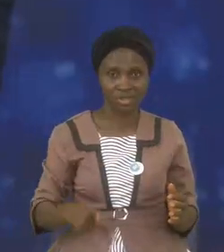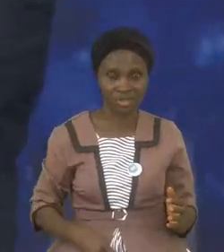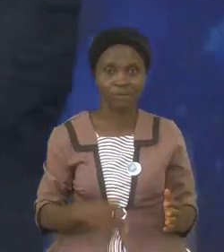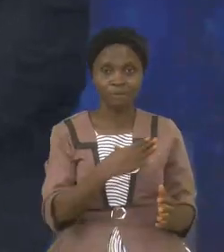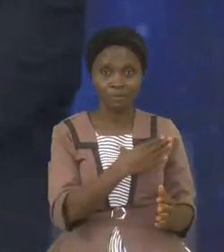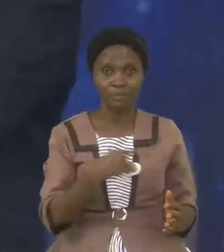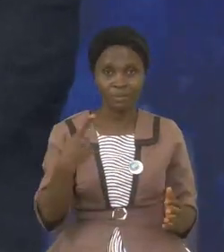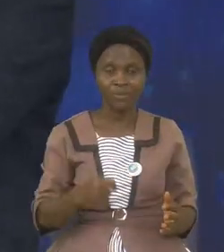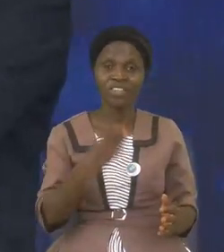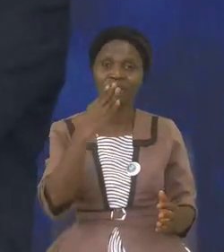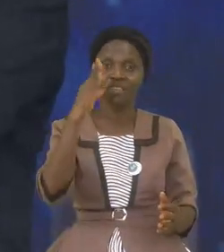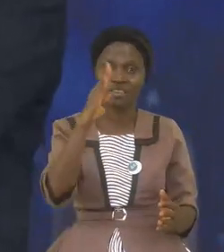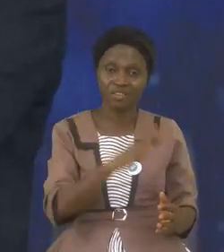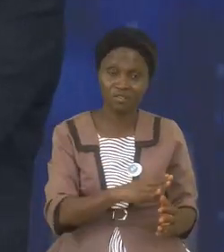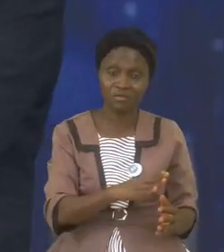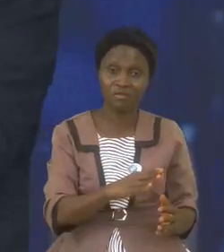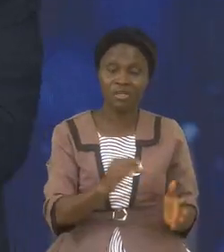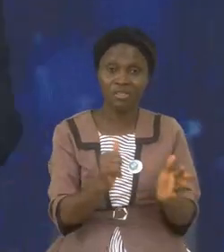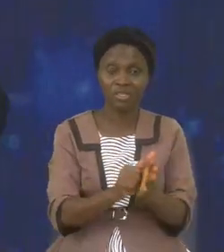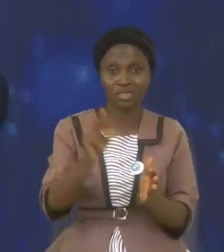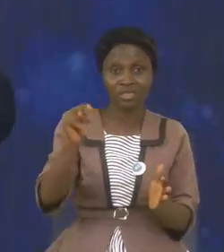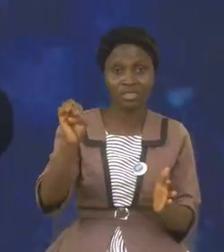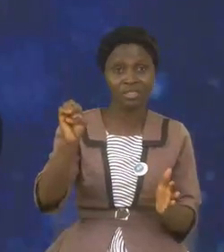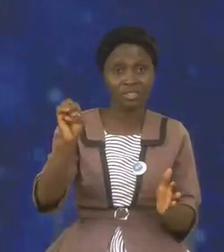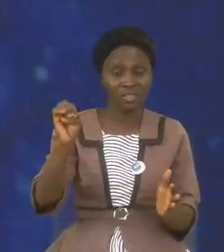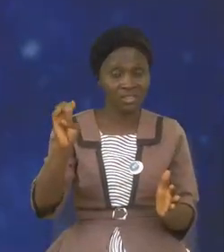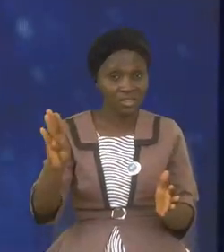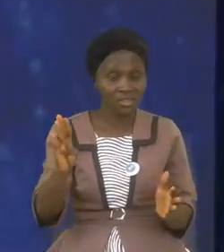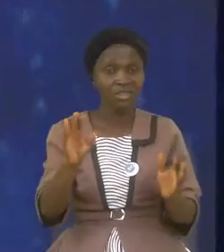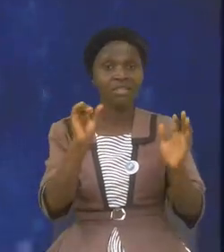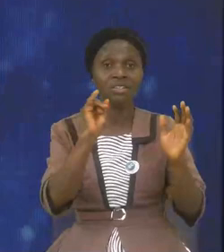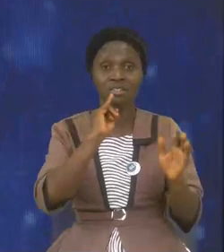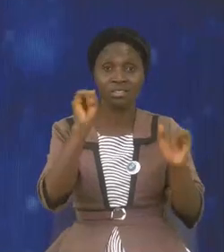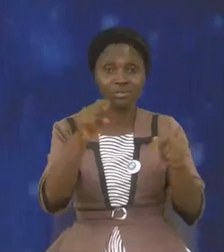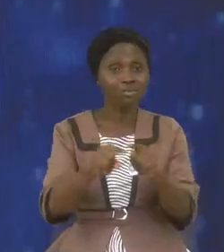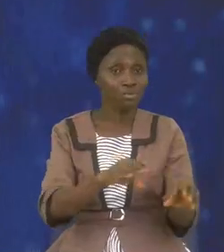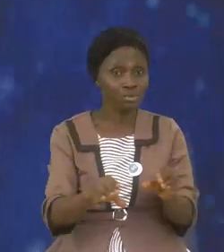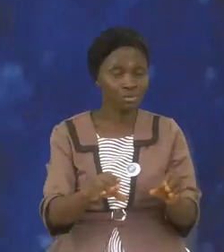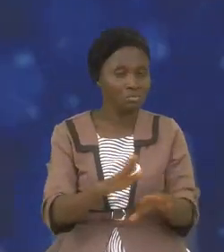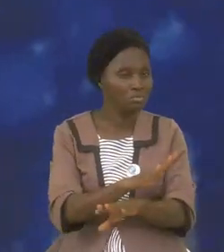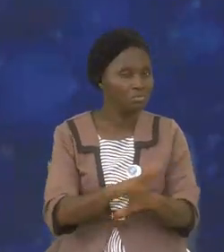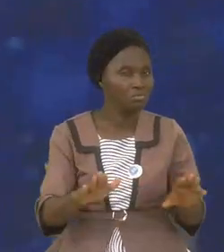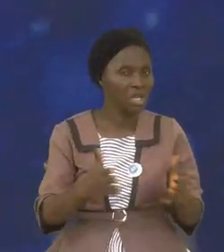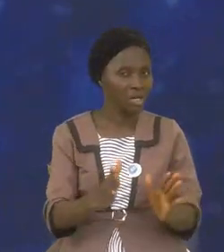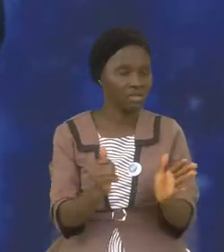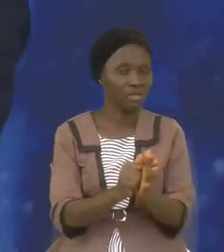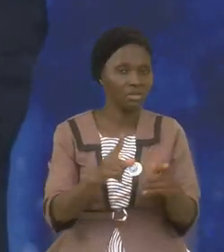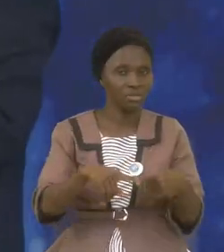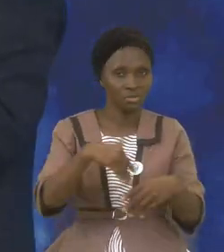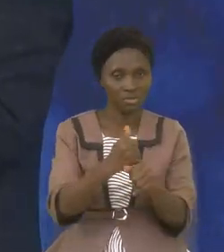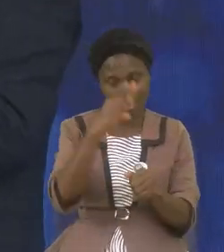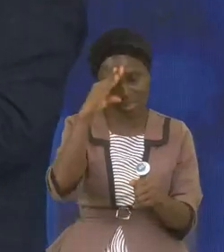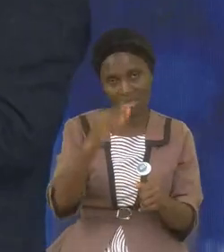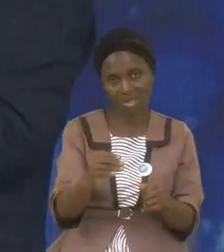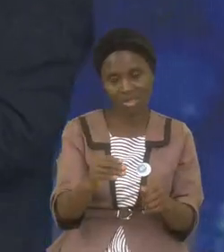roi, au pouvoir du roi, et le mal que Nebuchadnezzar pourrait faire, il